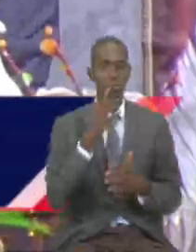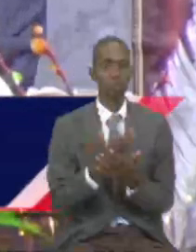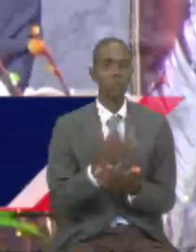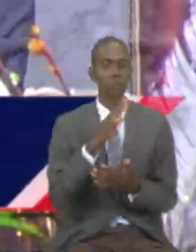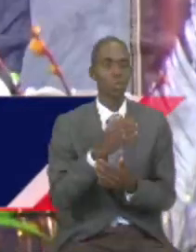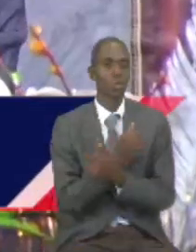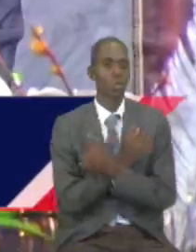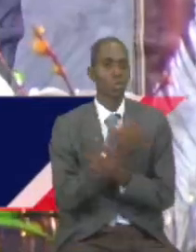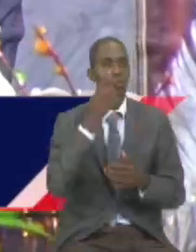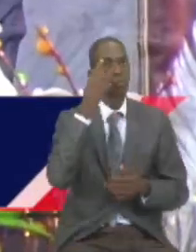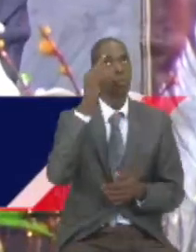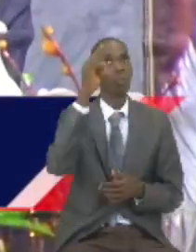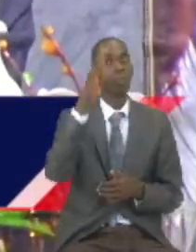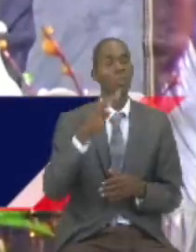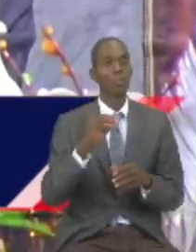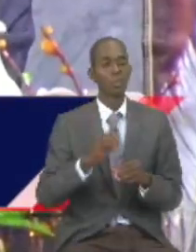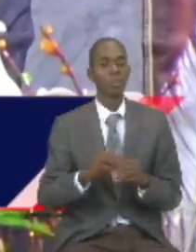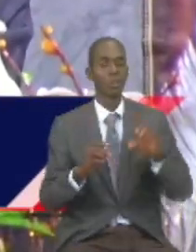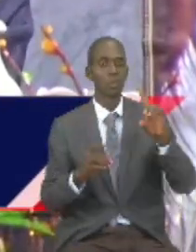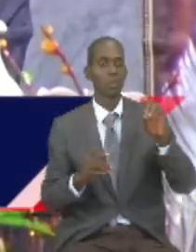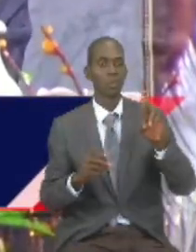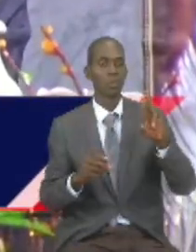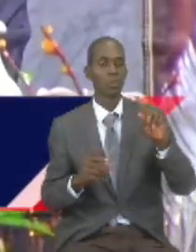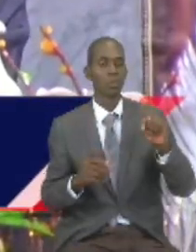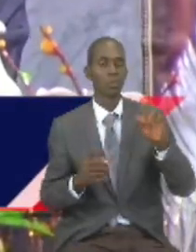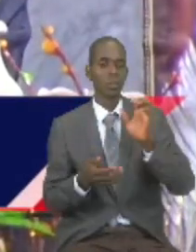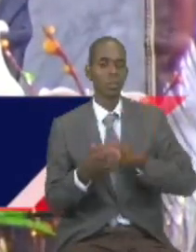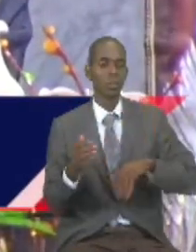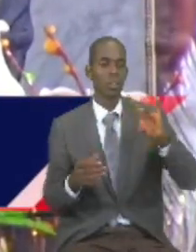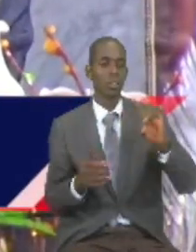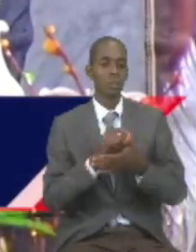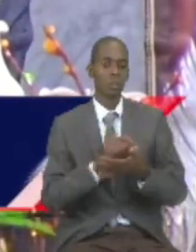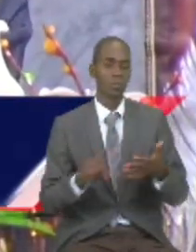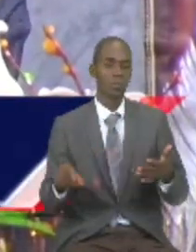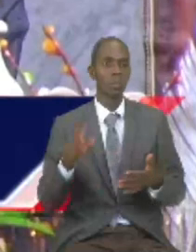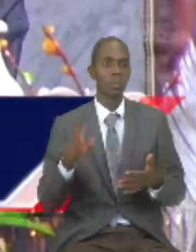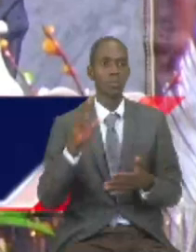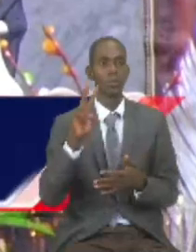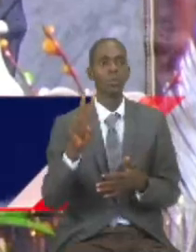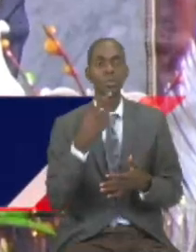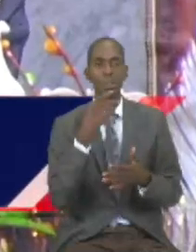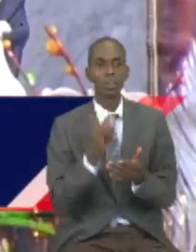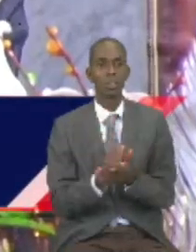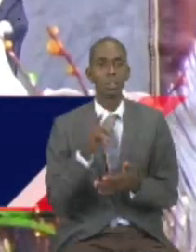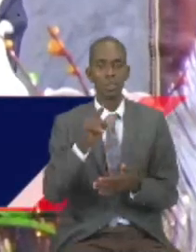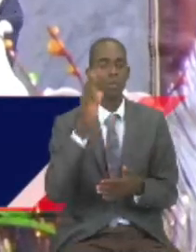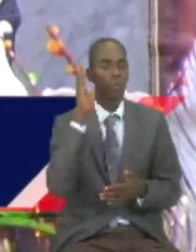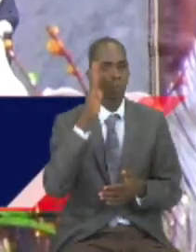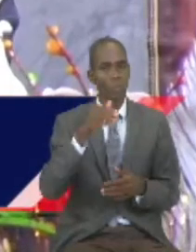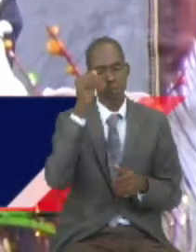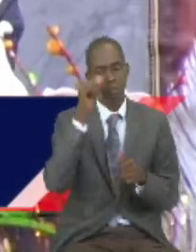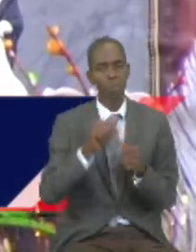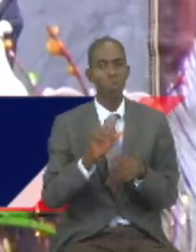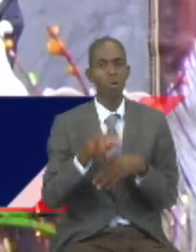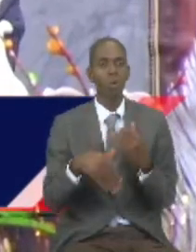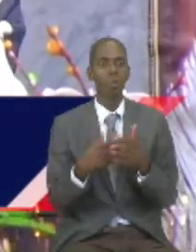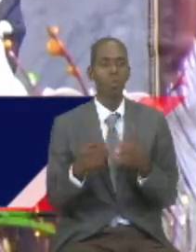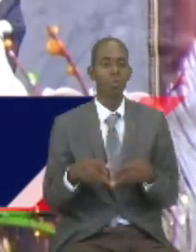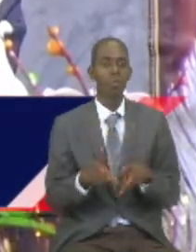Dieu. Deutéronome 8, verset 2. Souviens-toi de tout le chemin